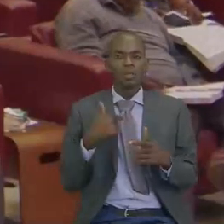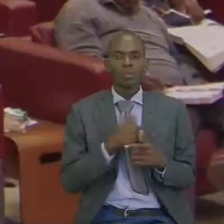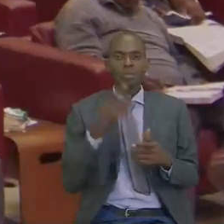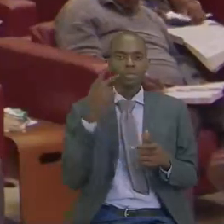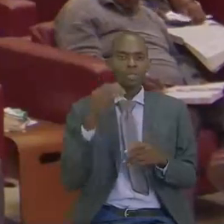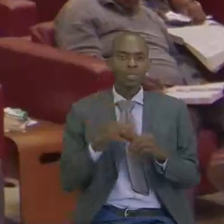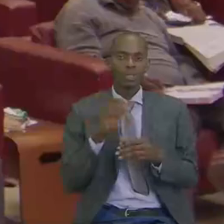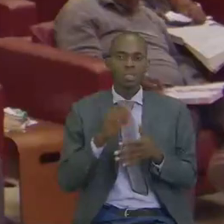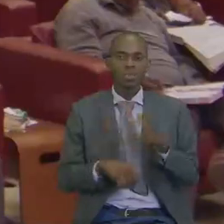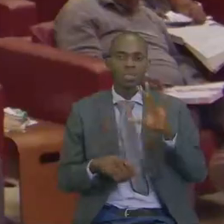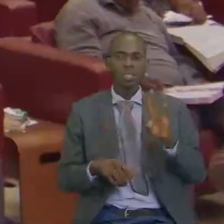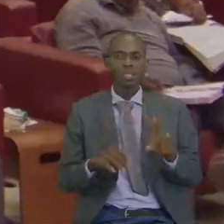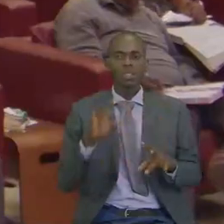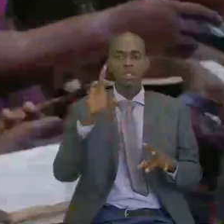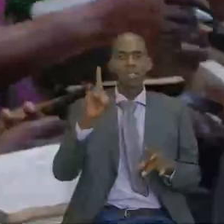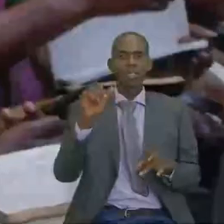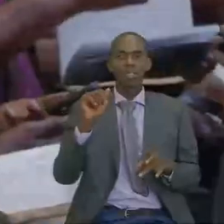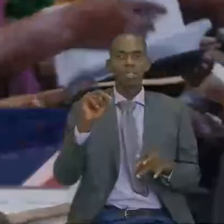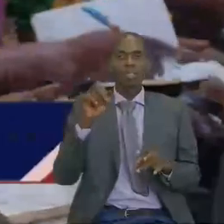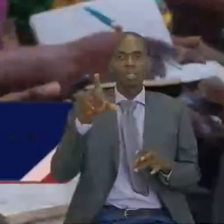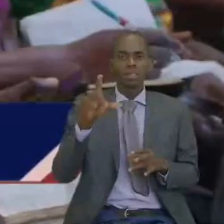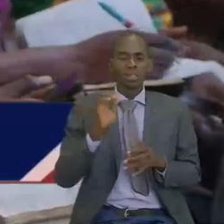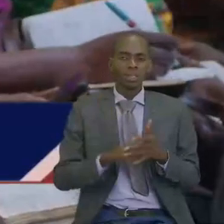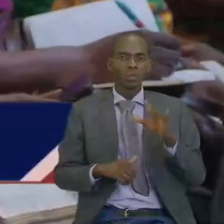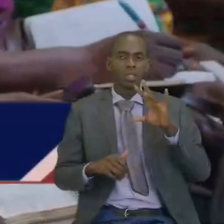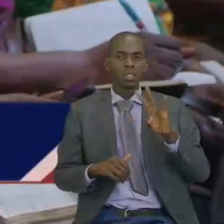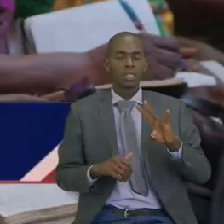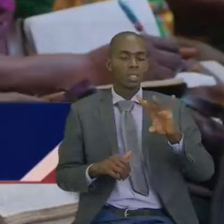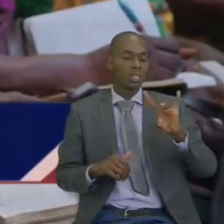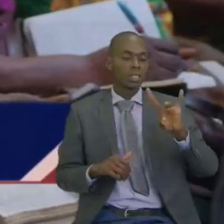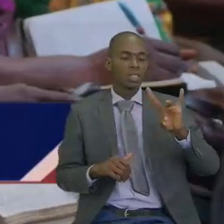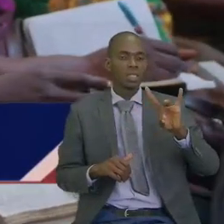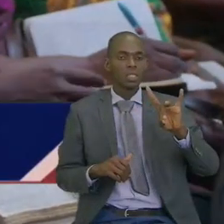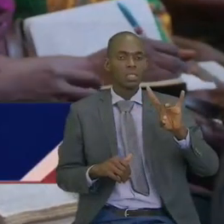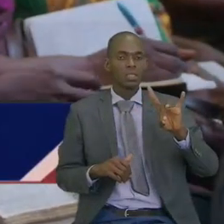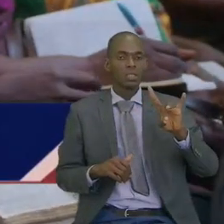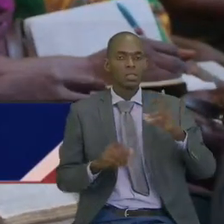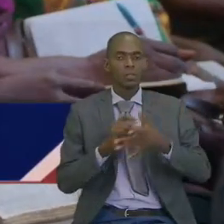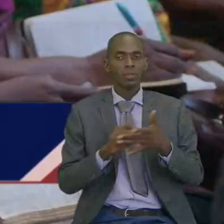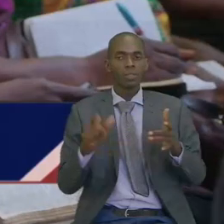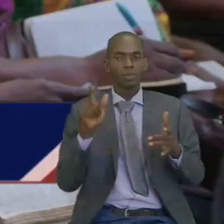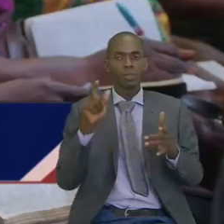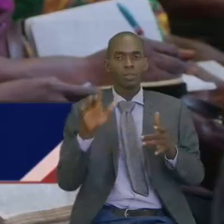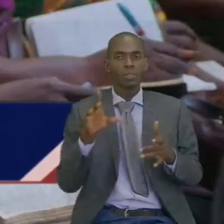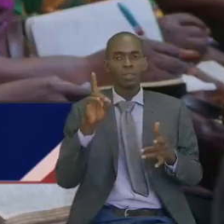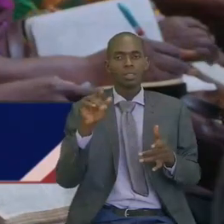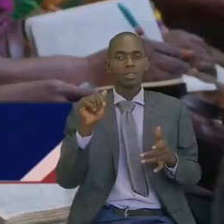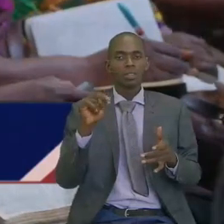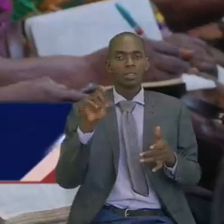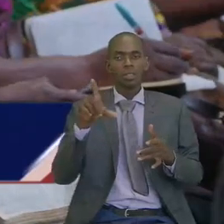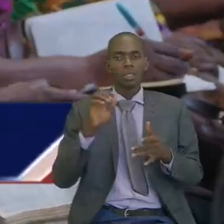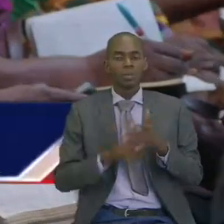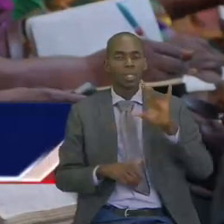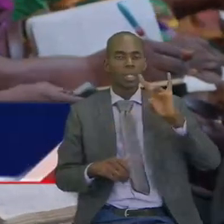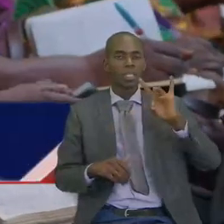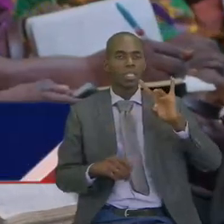à Daniel chapitre 8. Verset 25, à